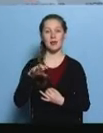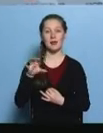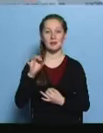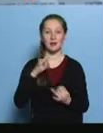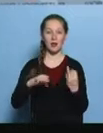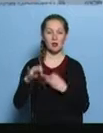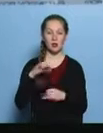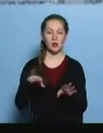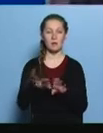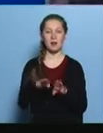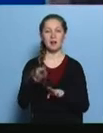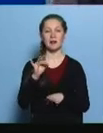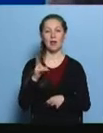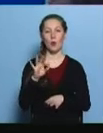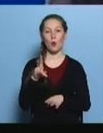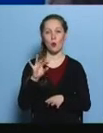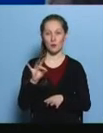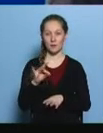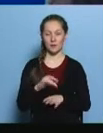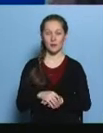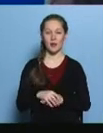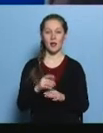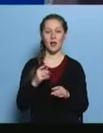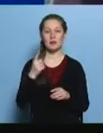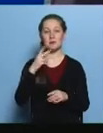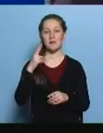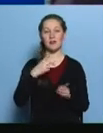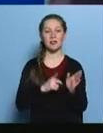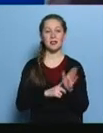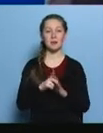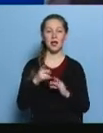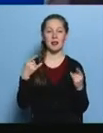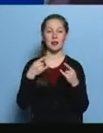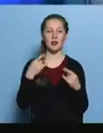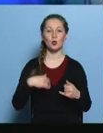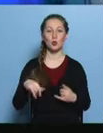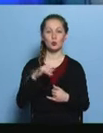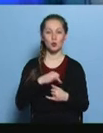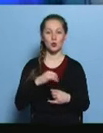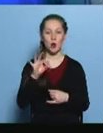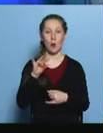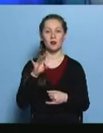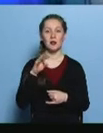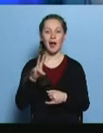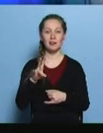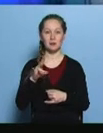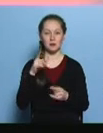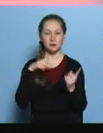с операторами «Триколор». Кроме этого, с 1 декабря телеканал «Удмуртия» ведет онлайн-вещание и на